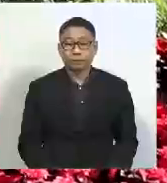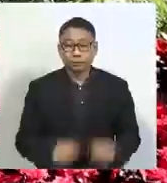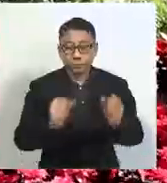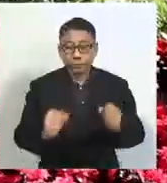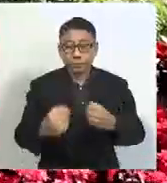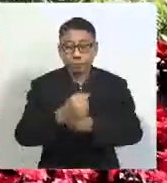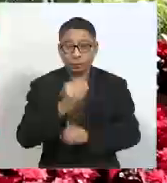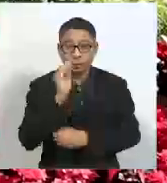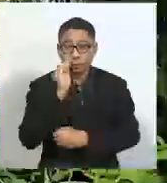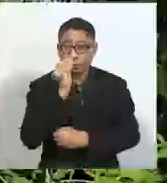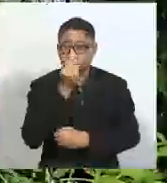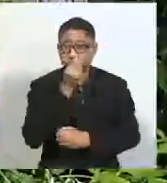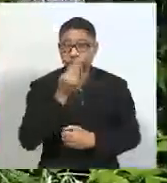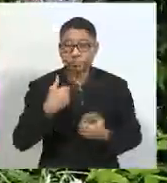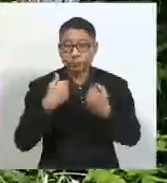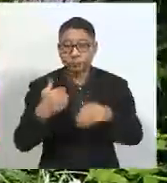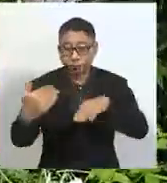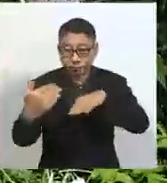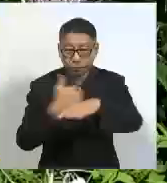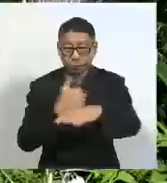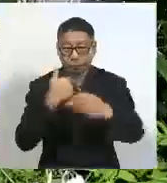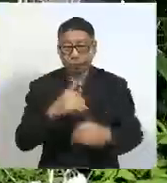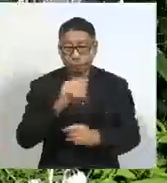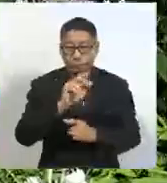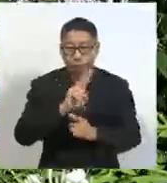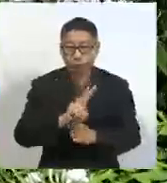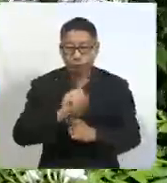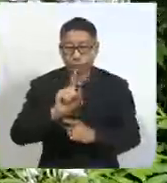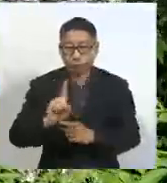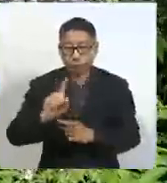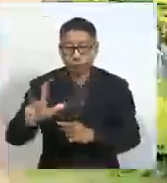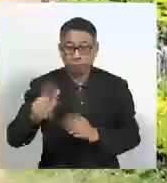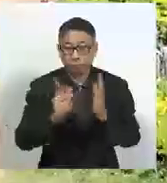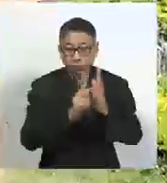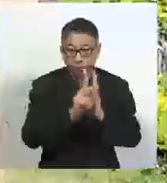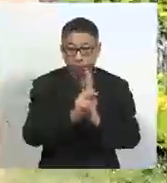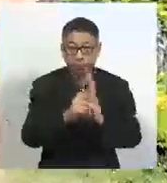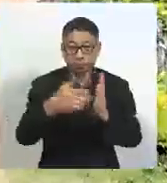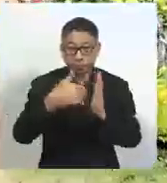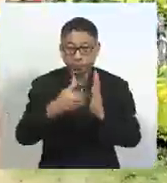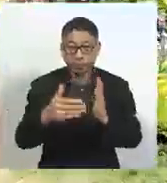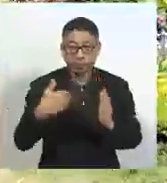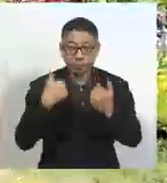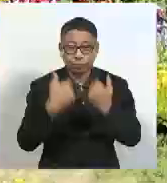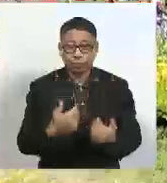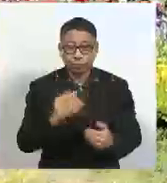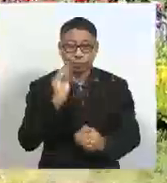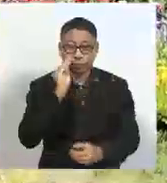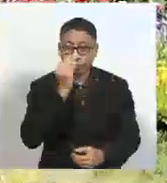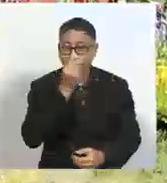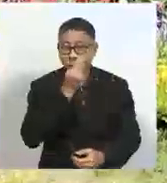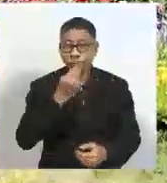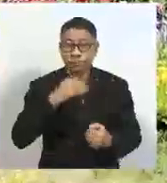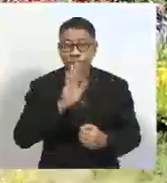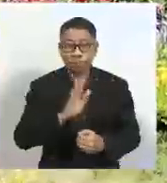สวนดอกไม้ดาวกระจายบริเวณริมถนนทางหลวงสาย213กาฬสินธุ์สมเด็จเป็นแปลงดอกไม้ส่วน